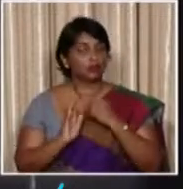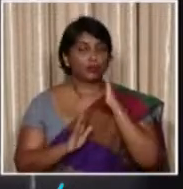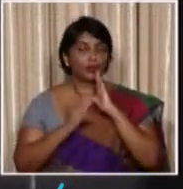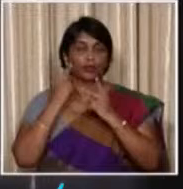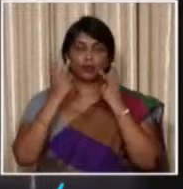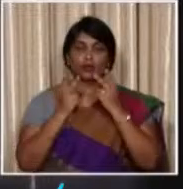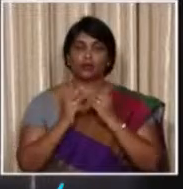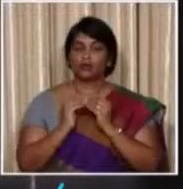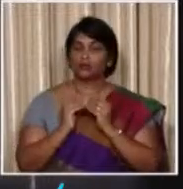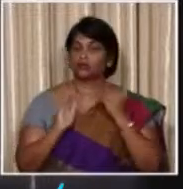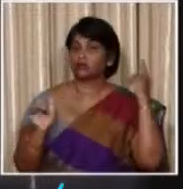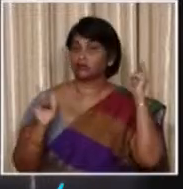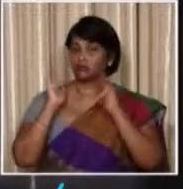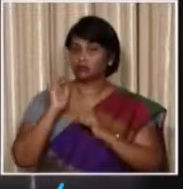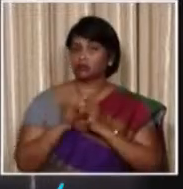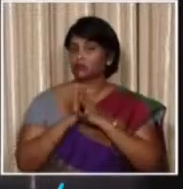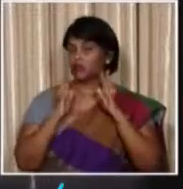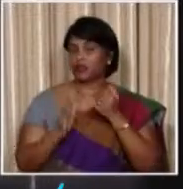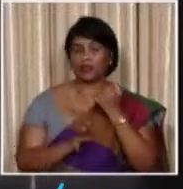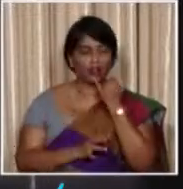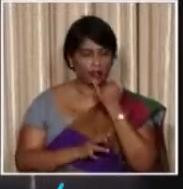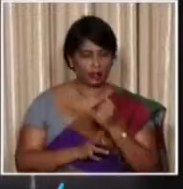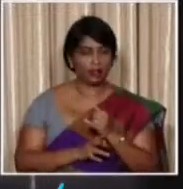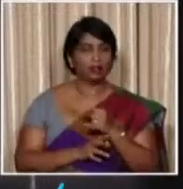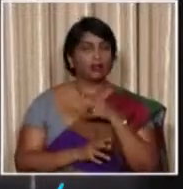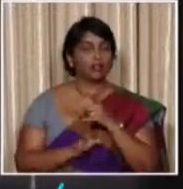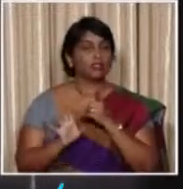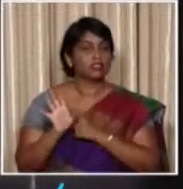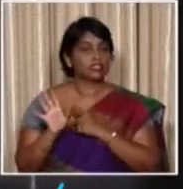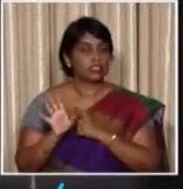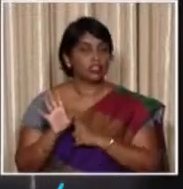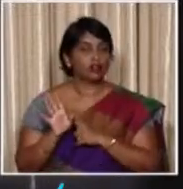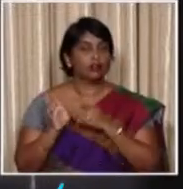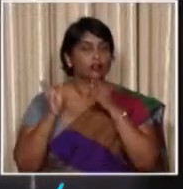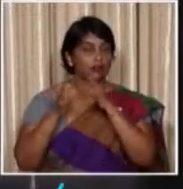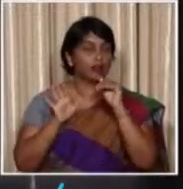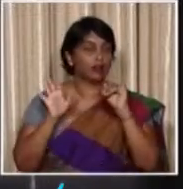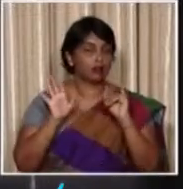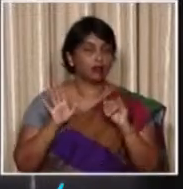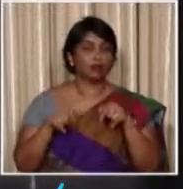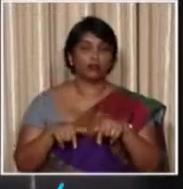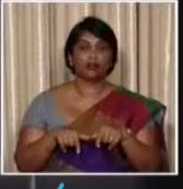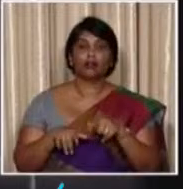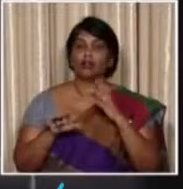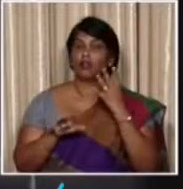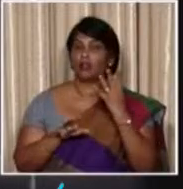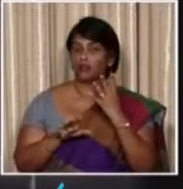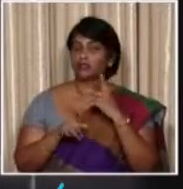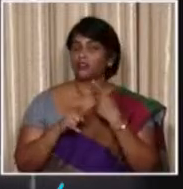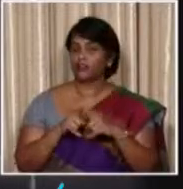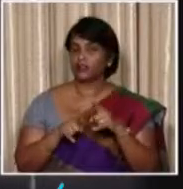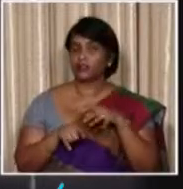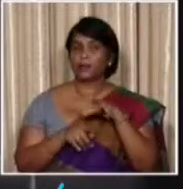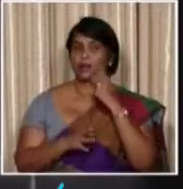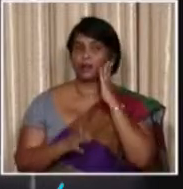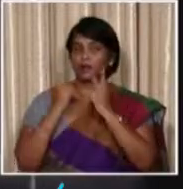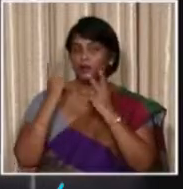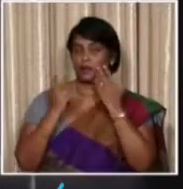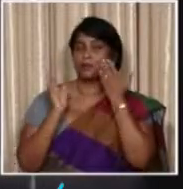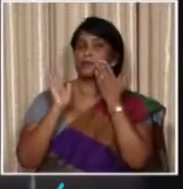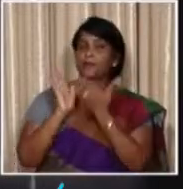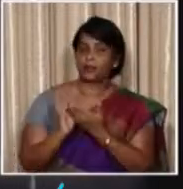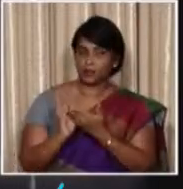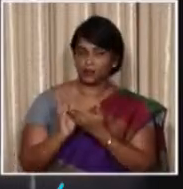sancharakin aakarshana karagenne mita pahasi yala tiyenawa block 6k taamath eken 4k pamanai sancharakinta api